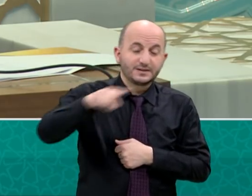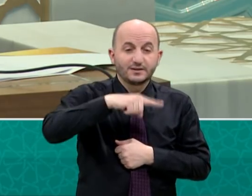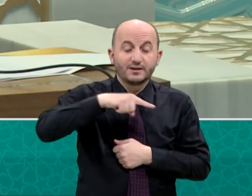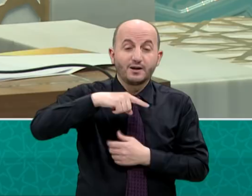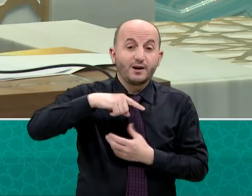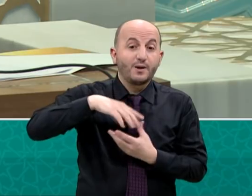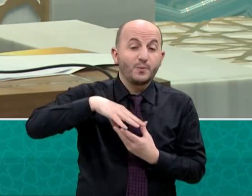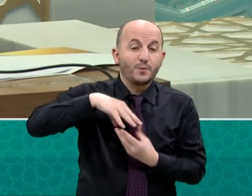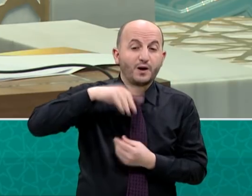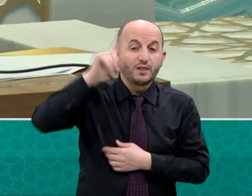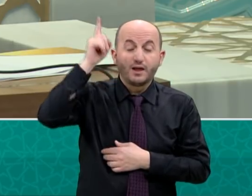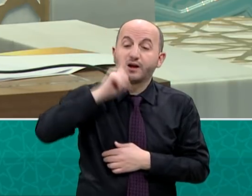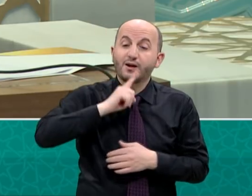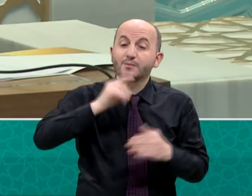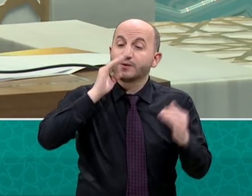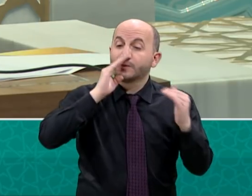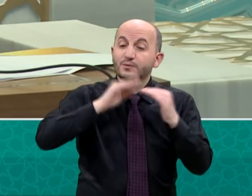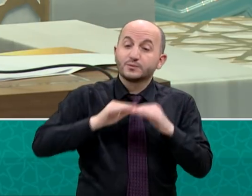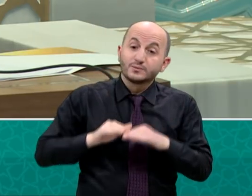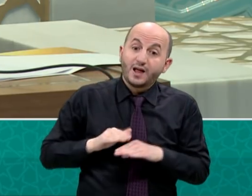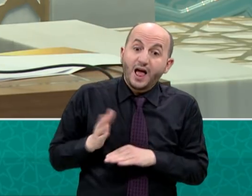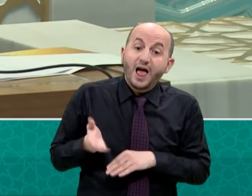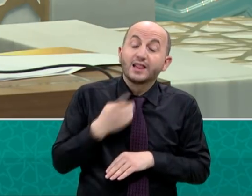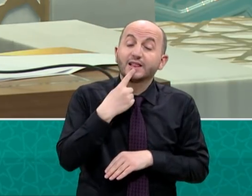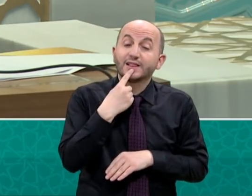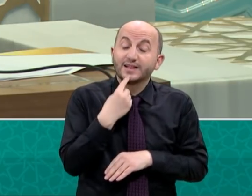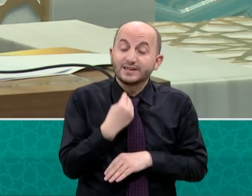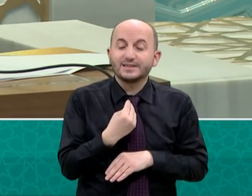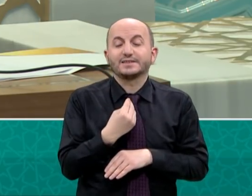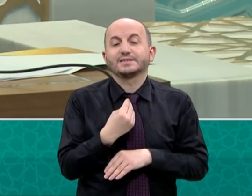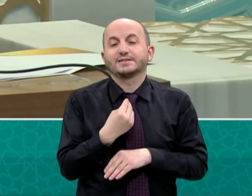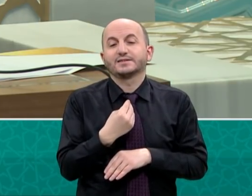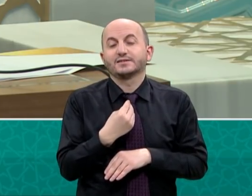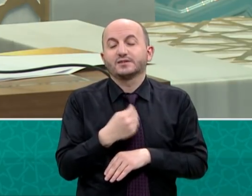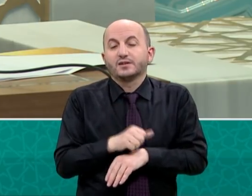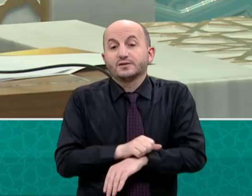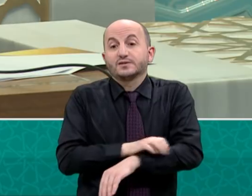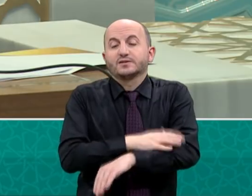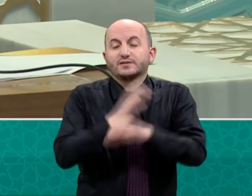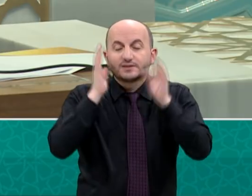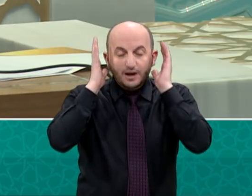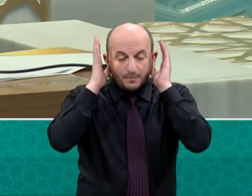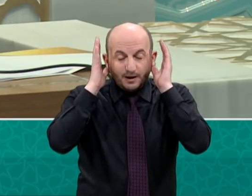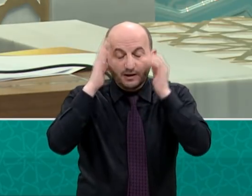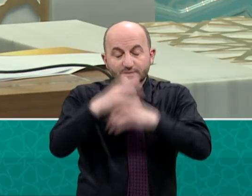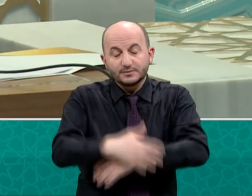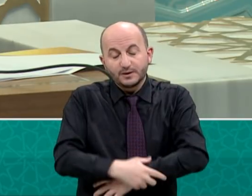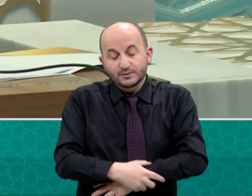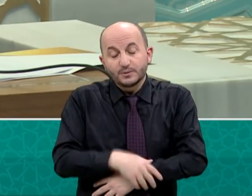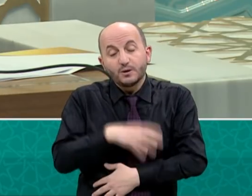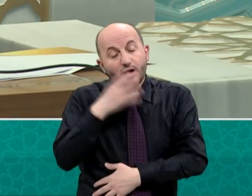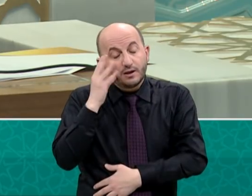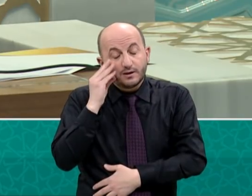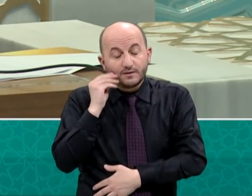kulluğun en lezzetli anlarını yaşatan namaz ibadeti olarak anlayanlarımız da var.